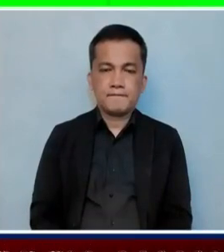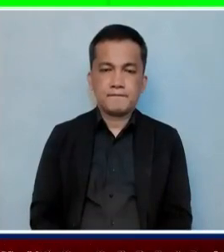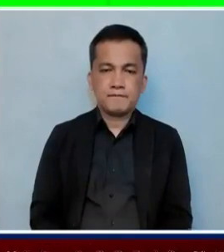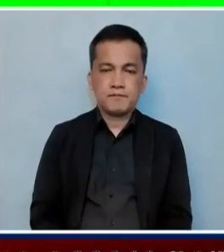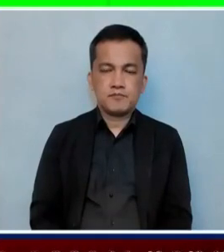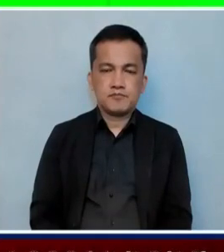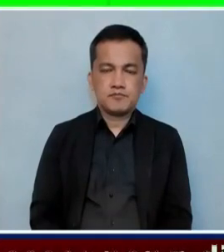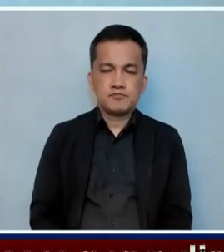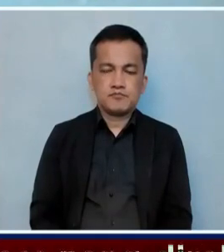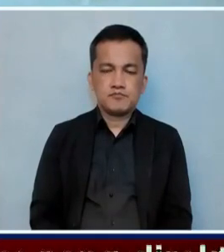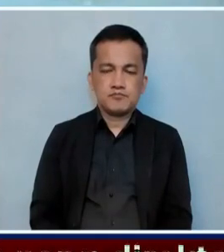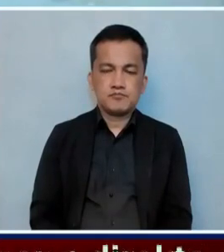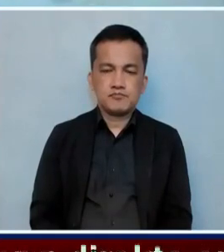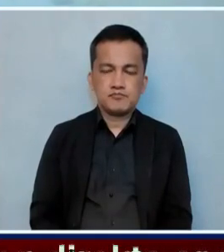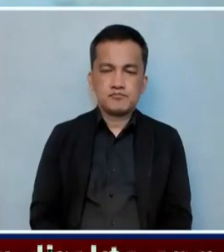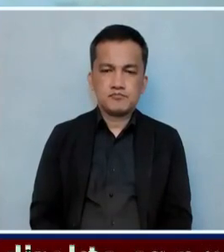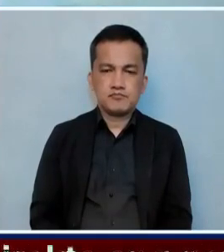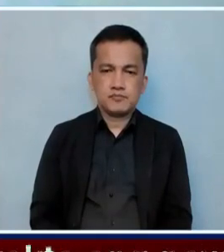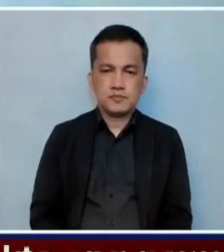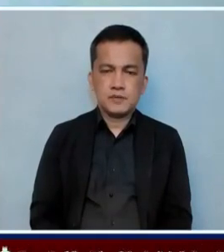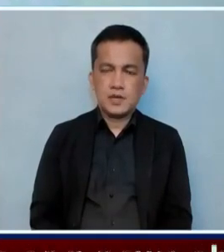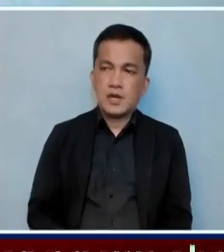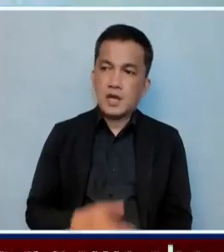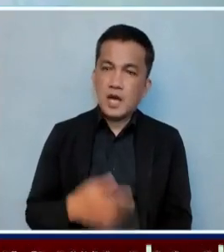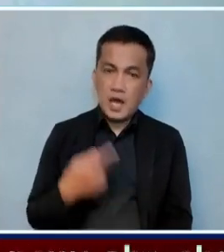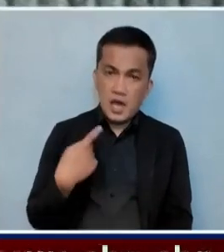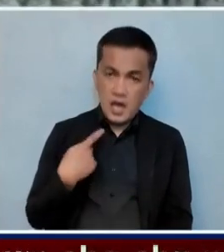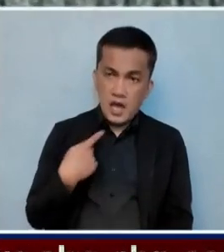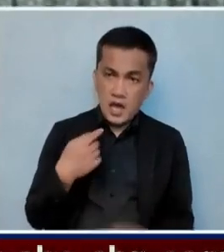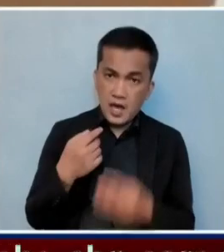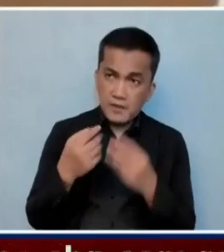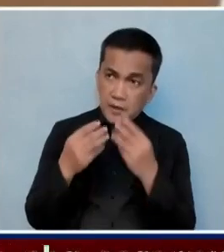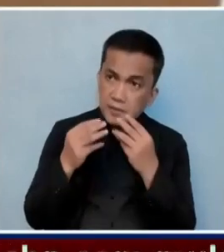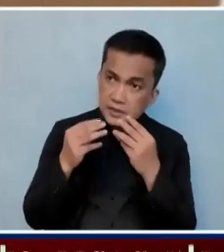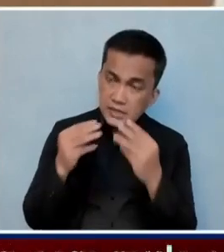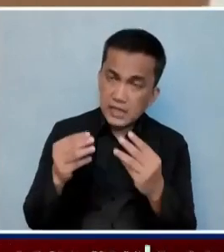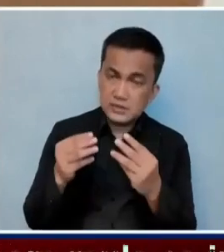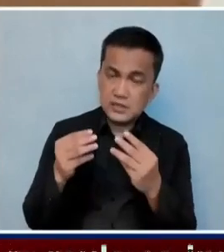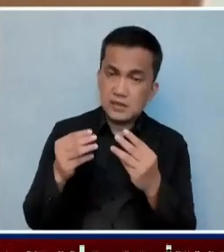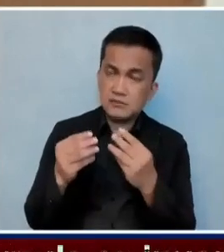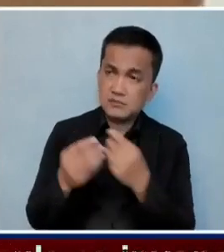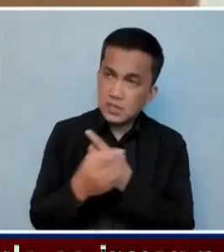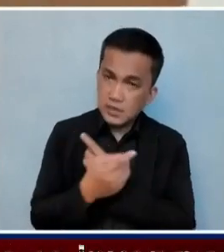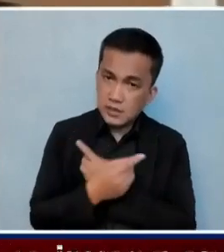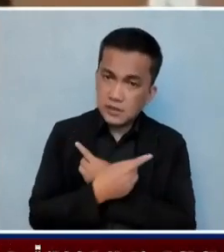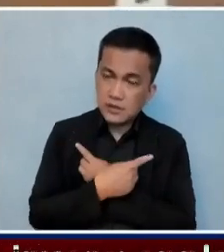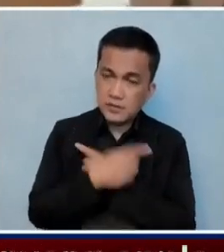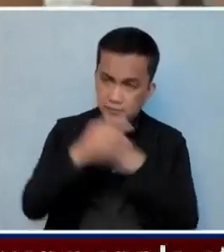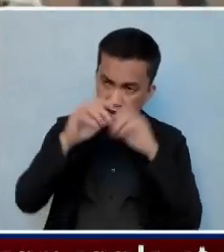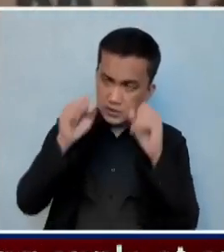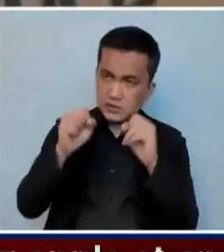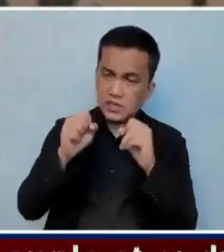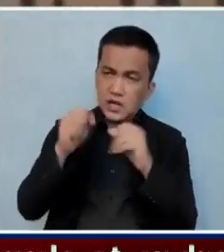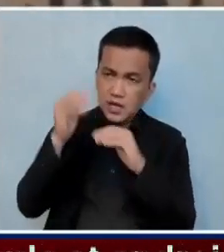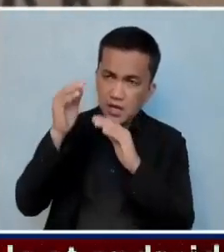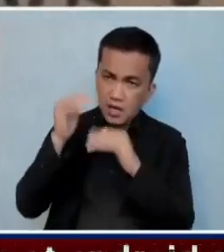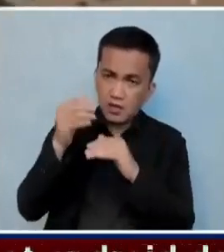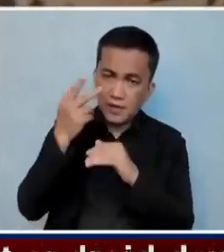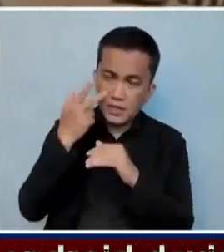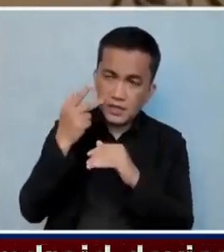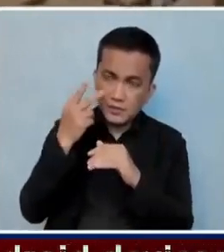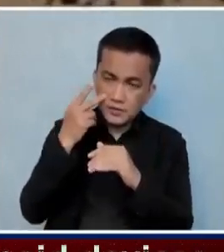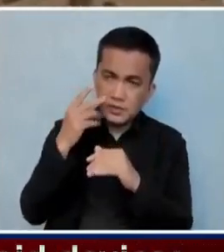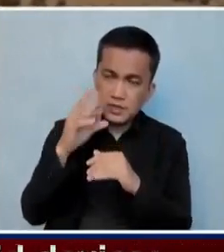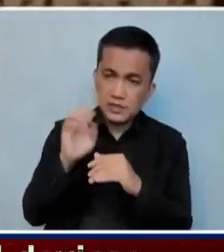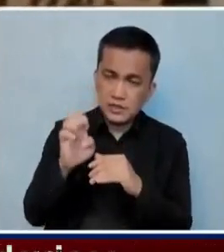Ang may mensahe po ako sa ating mahal na Pangulo na sana po alamin niyo pong mabuti ang kaso po